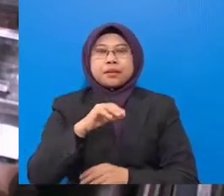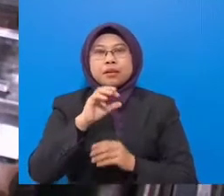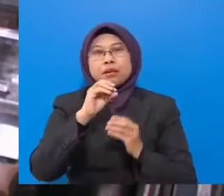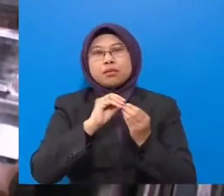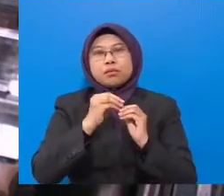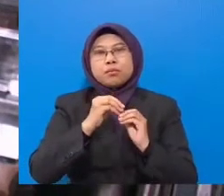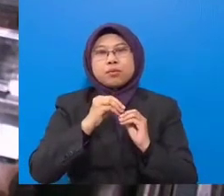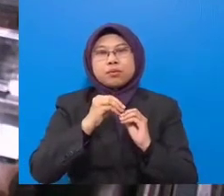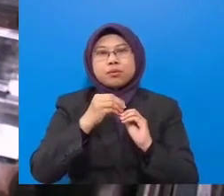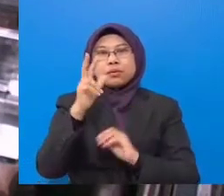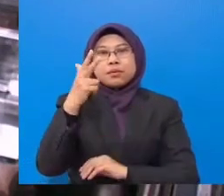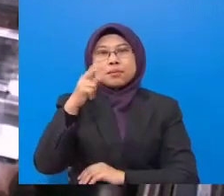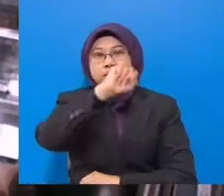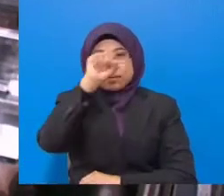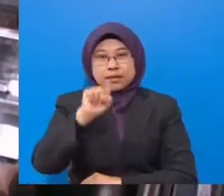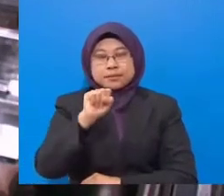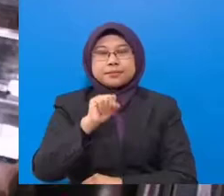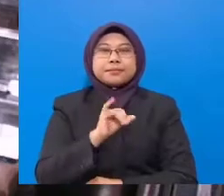nemu